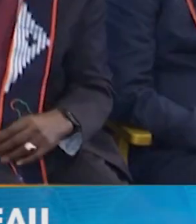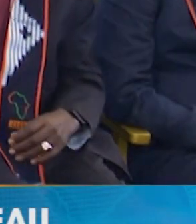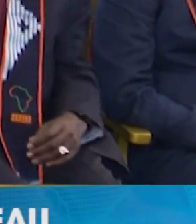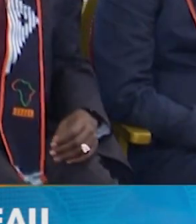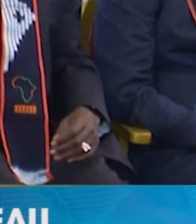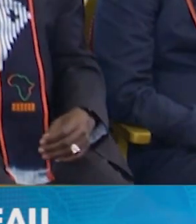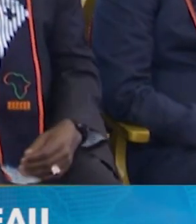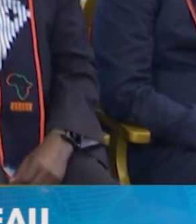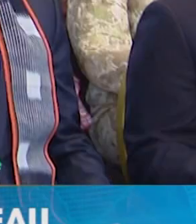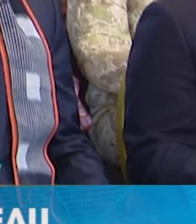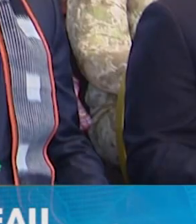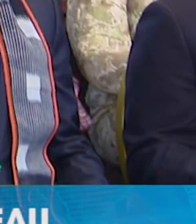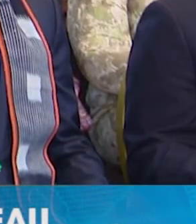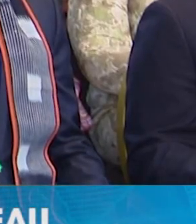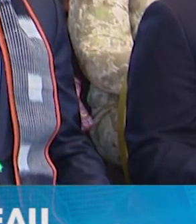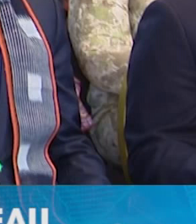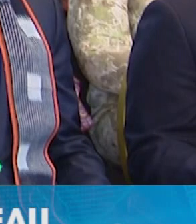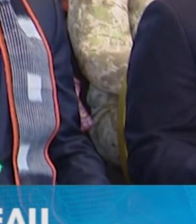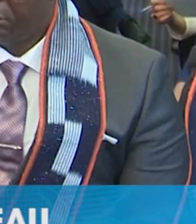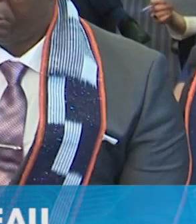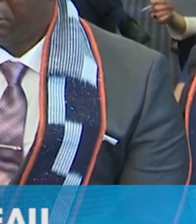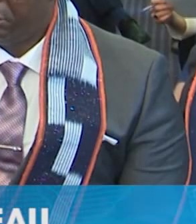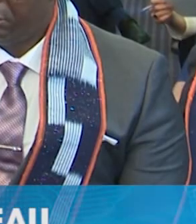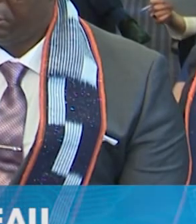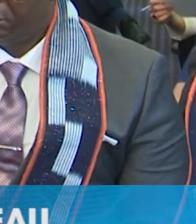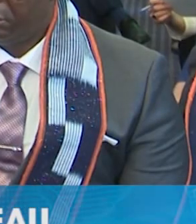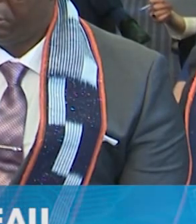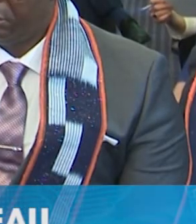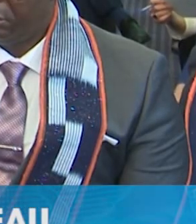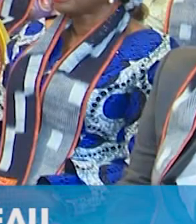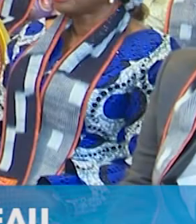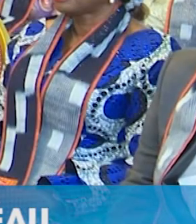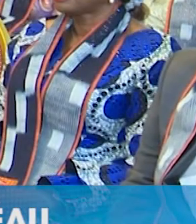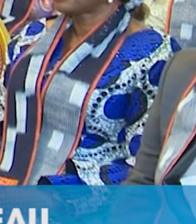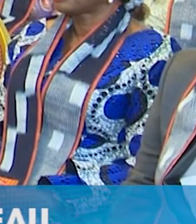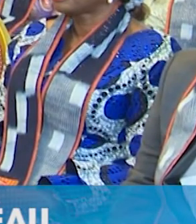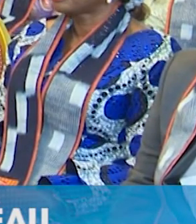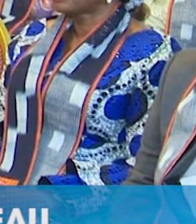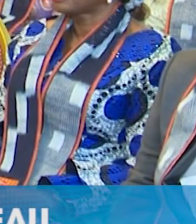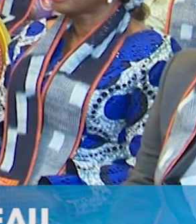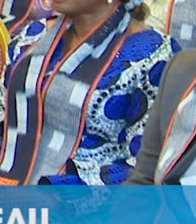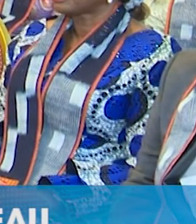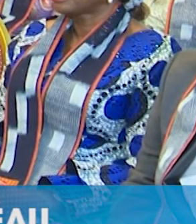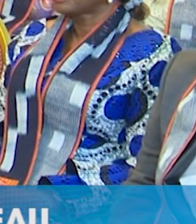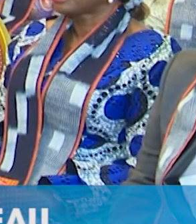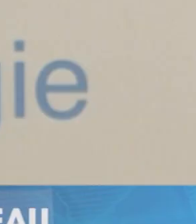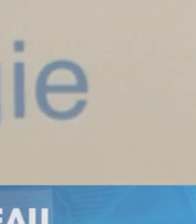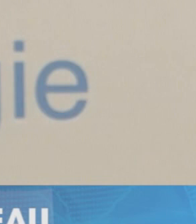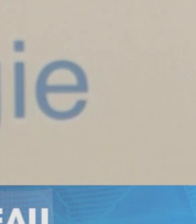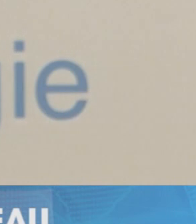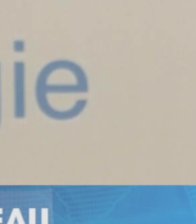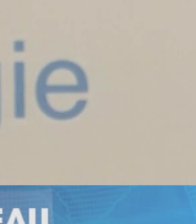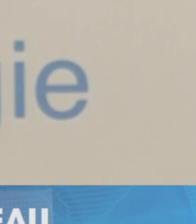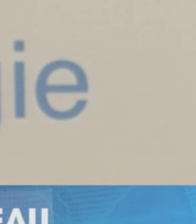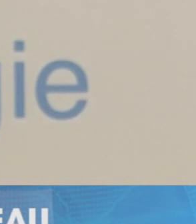réunion de haut niveau sur le thème de l'année africaine de la nutrition. Réunion qui a enregistré la participation de Sa Majesté